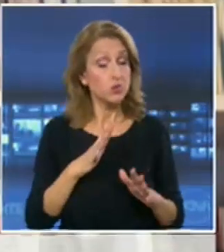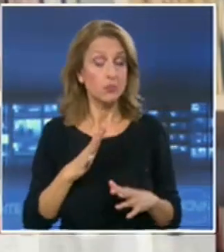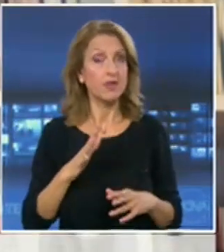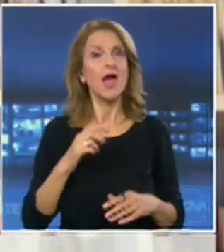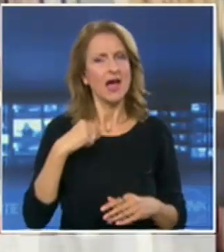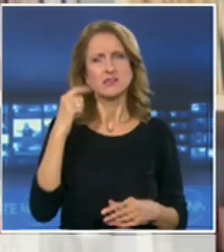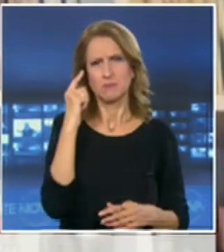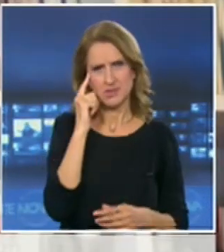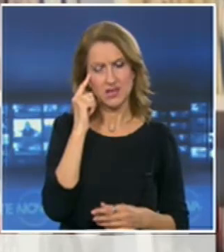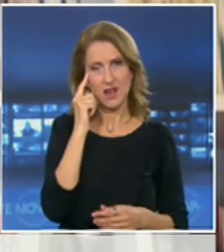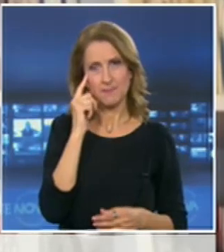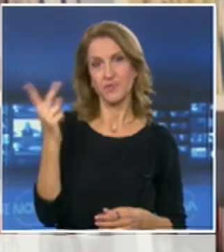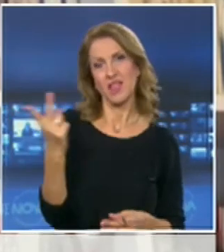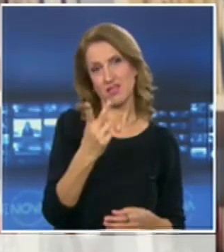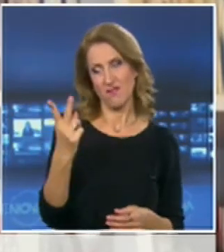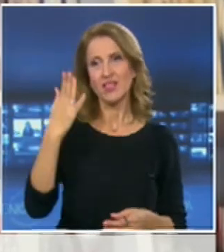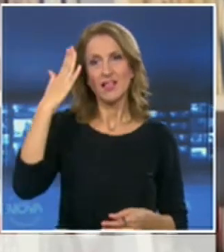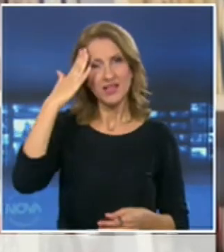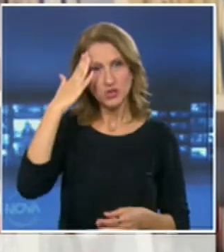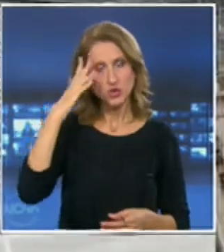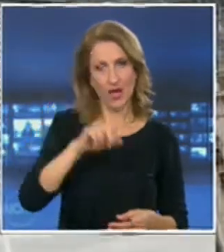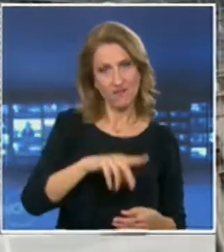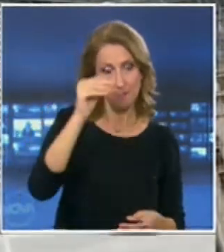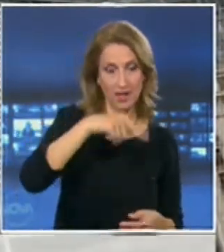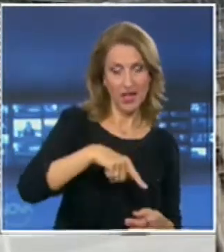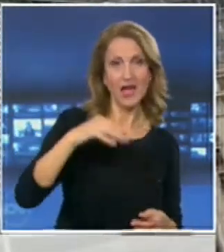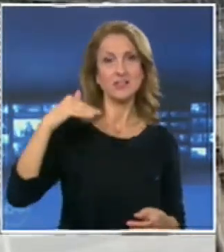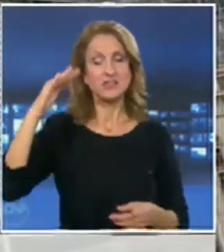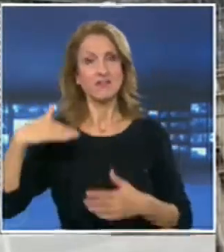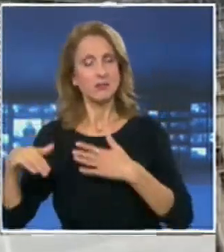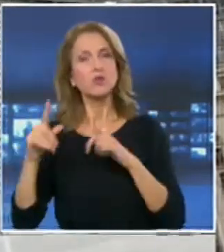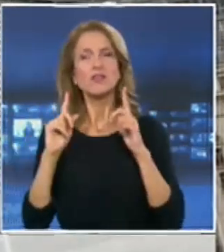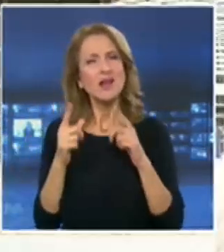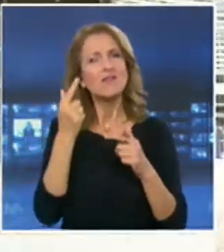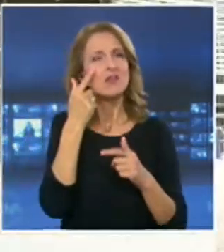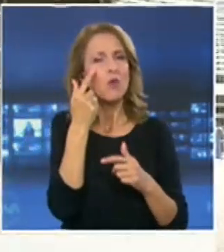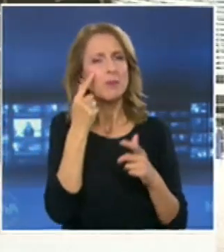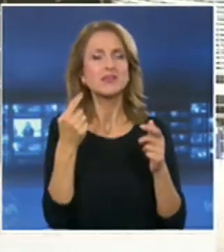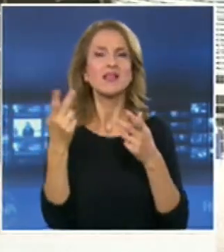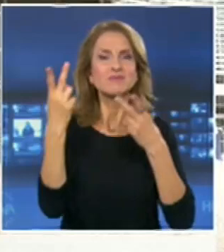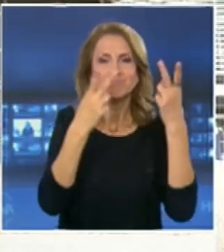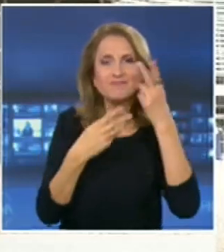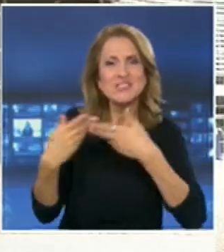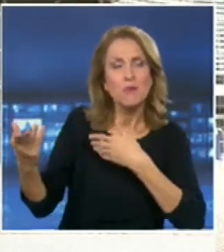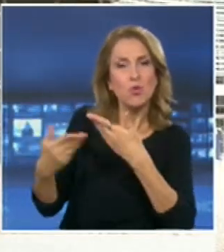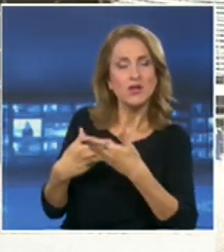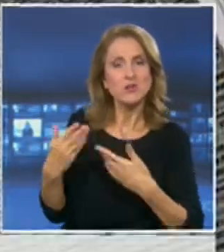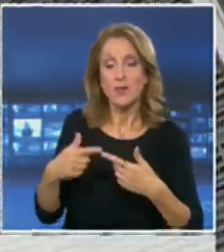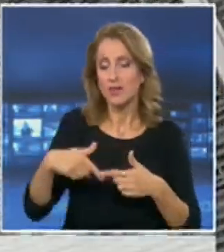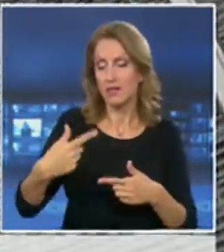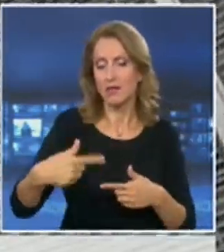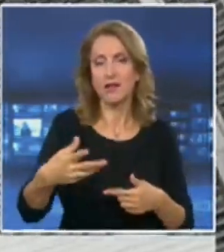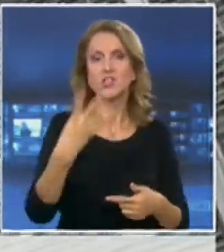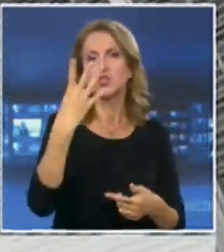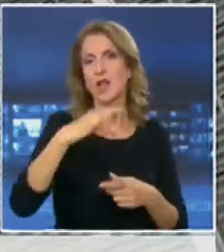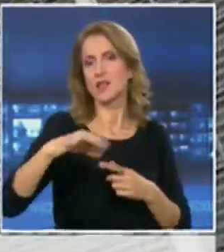мисля, че двете страни трябва да се опитат наистина да постигнат споразумение в оставащите 4 седмици. Това споразумение не